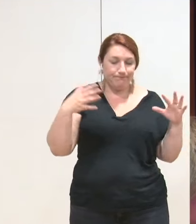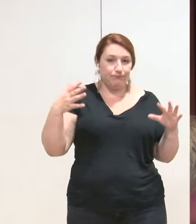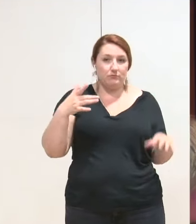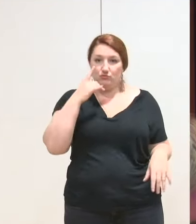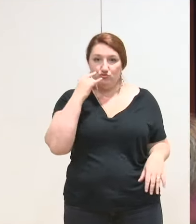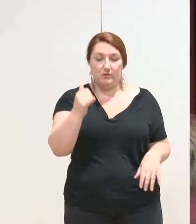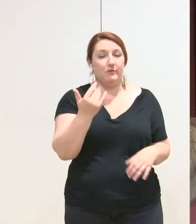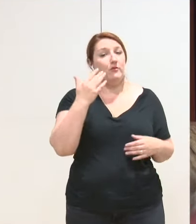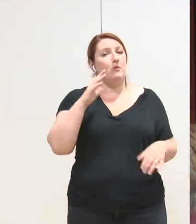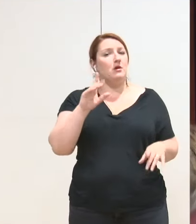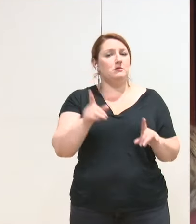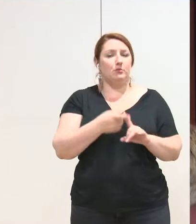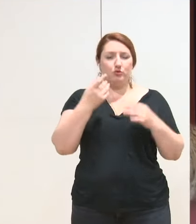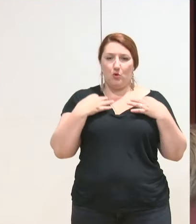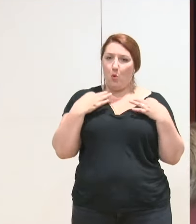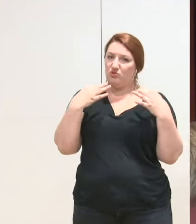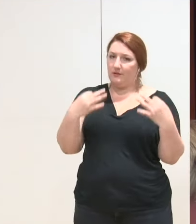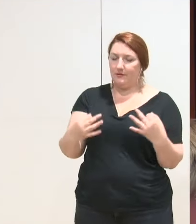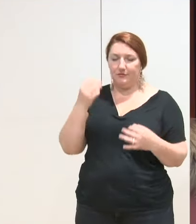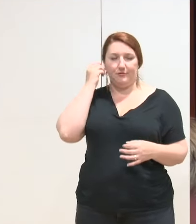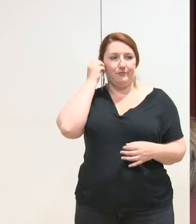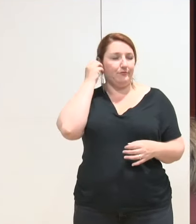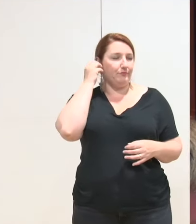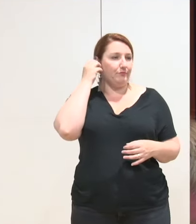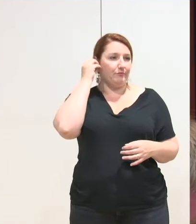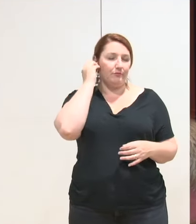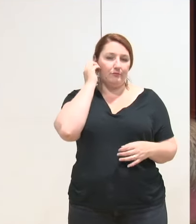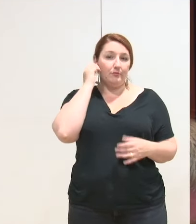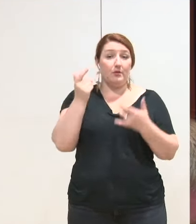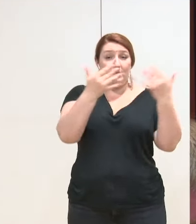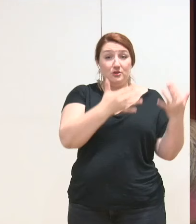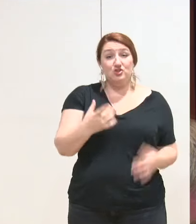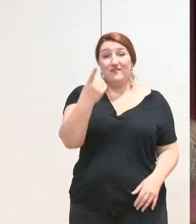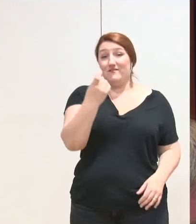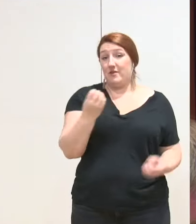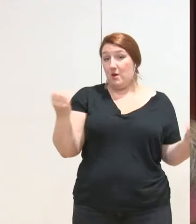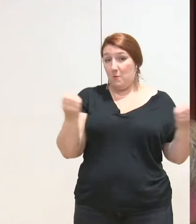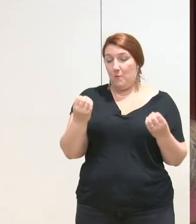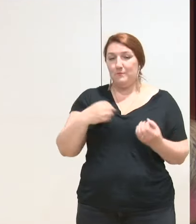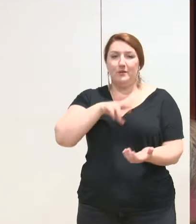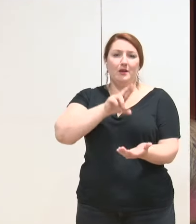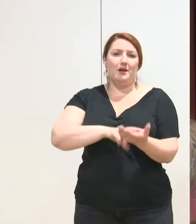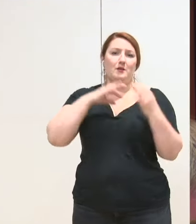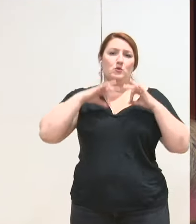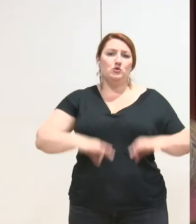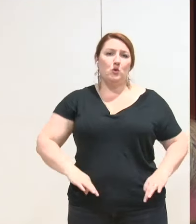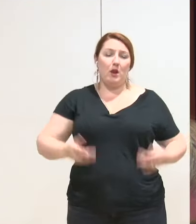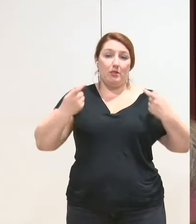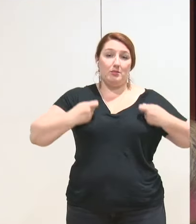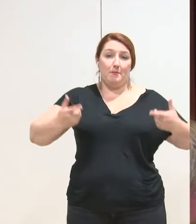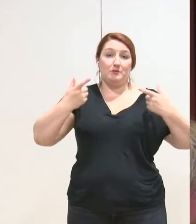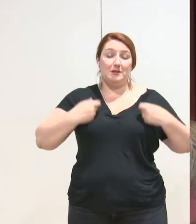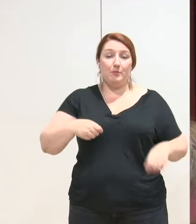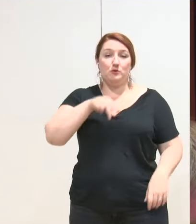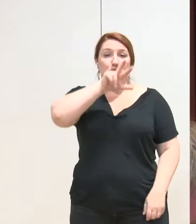d'ailleurs une part importante de ce chiffre s'explique par la mise en œuvre des rythmes scolaires dont don le coût global est de 3100 rythme scolaire dont